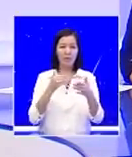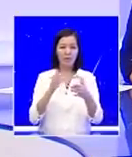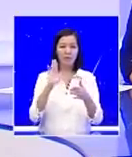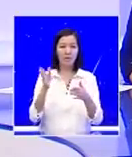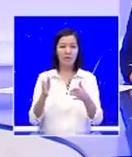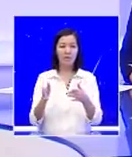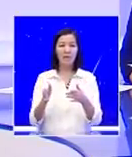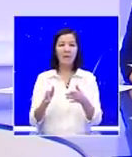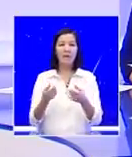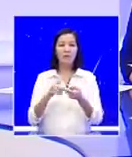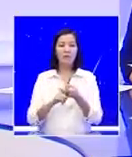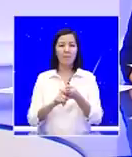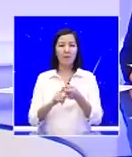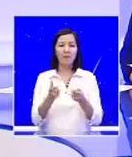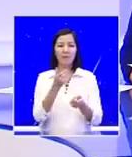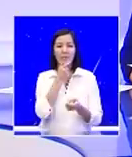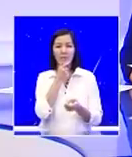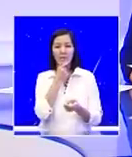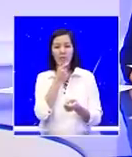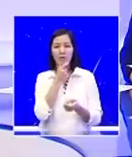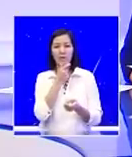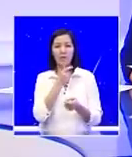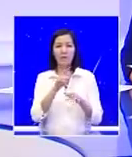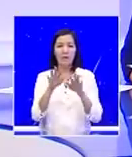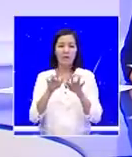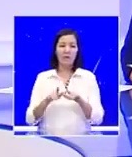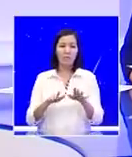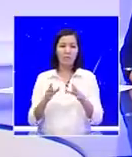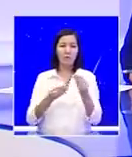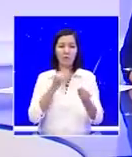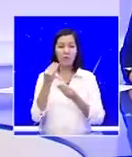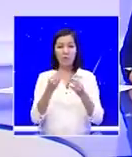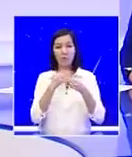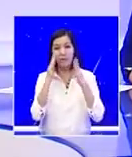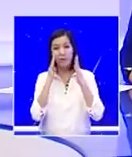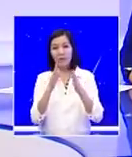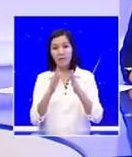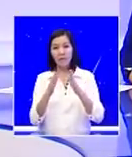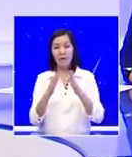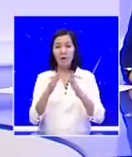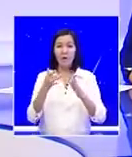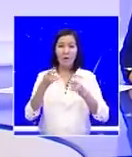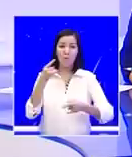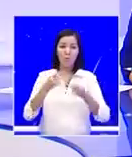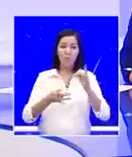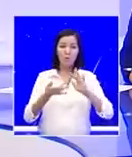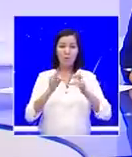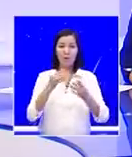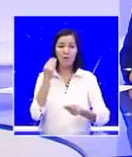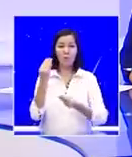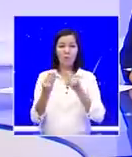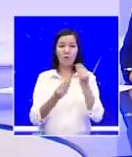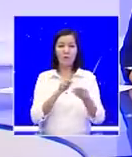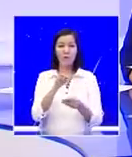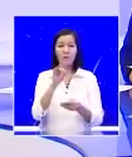шегерілді. Осыған байланысты жанкүйерлер назары компьютерлік сайыстарға ауды. Виртуалды онлайн ойынға кәсіби спортшылар да араласып,